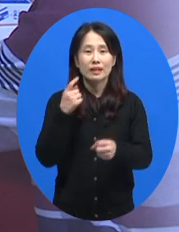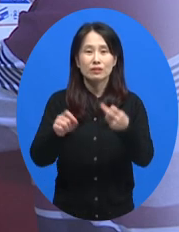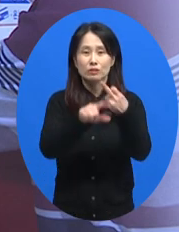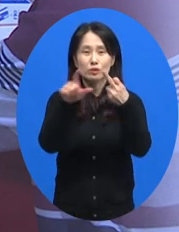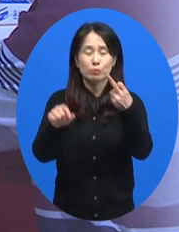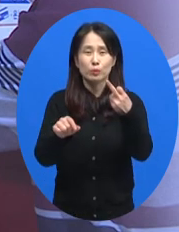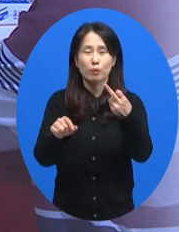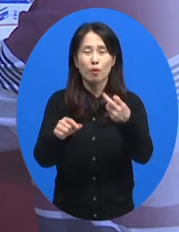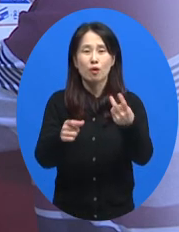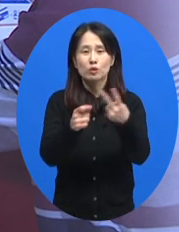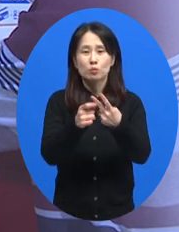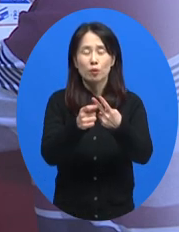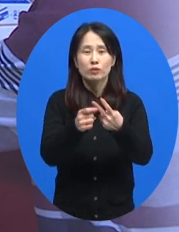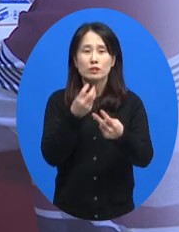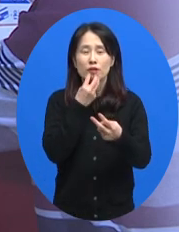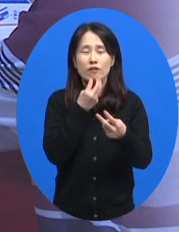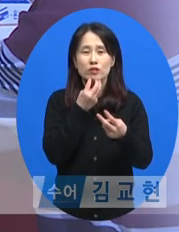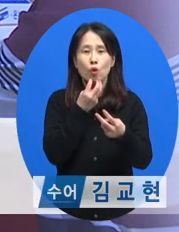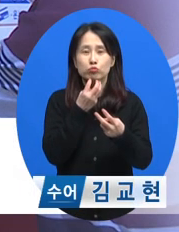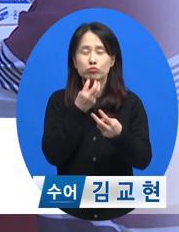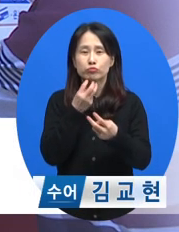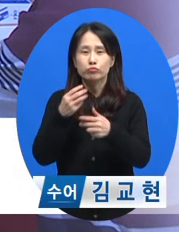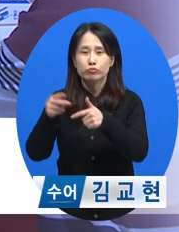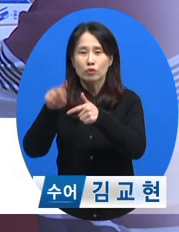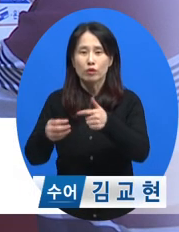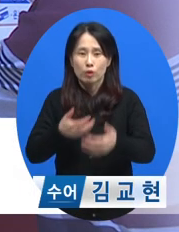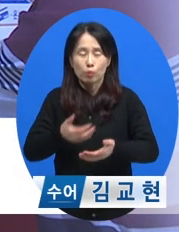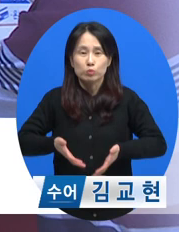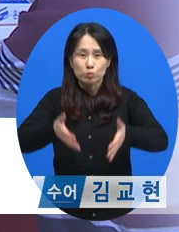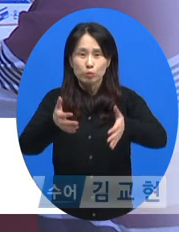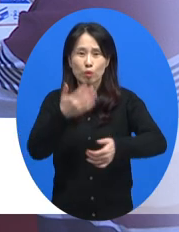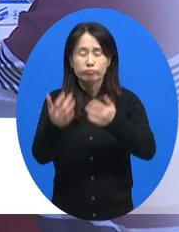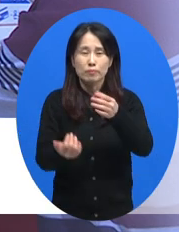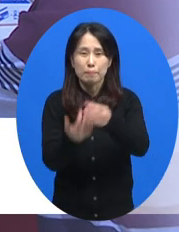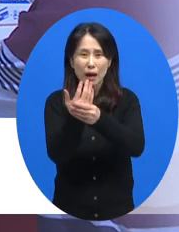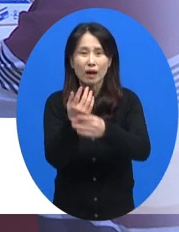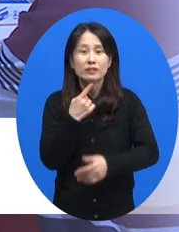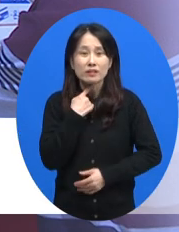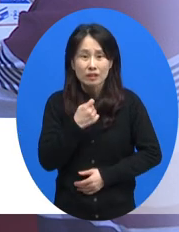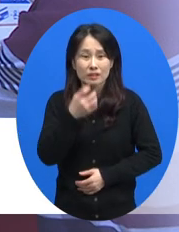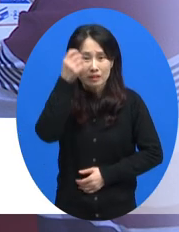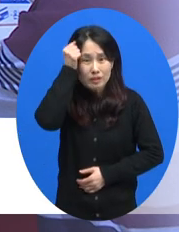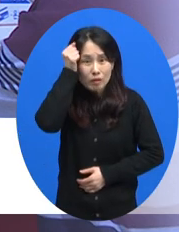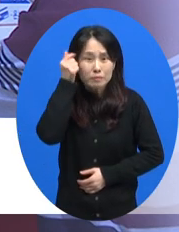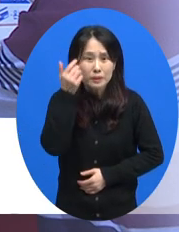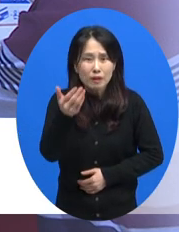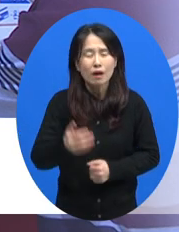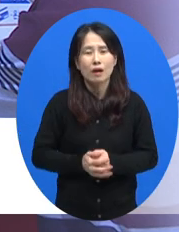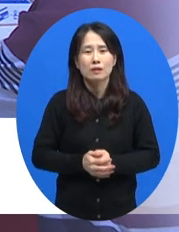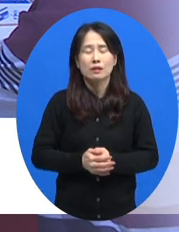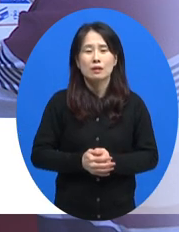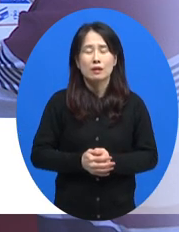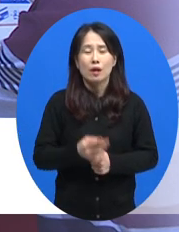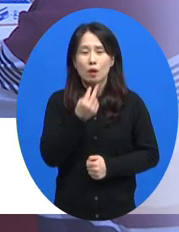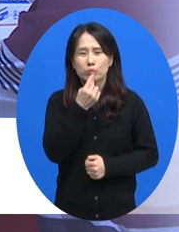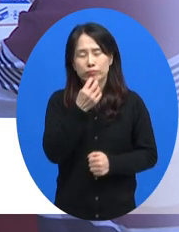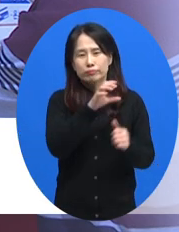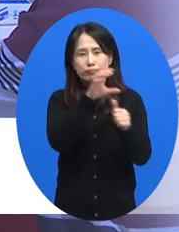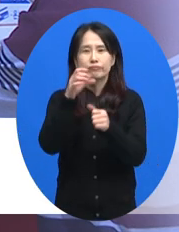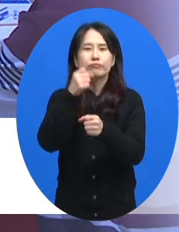지난해 12월 제2경인고속도로 방음터널에서 발생한 화재 사고 기억하십니까? 방음터널이 불에 잘 타는 플라스틱으로 되어